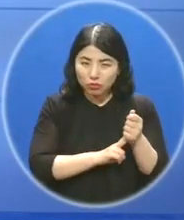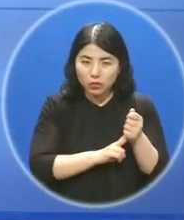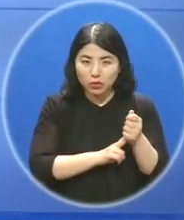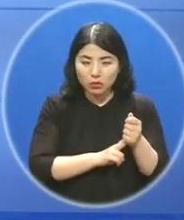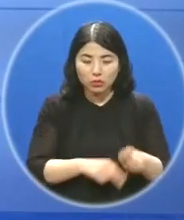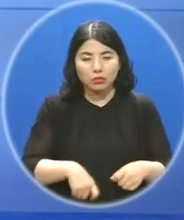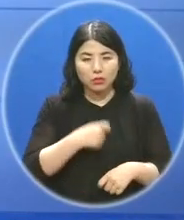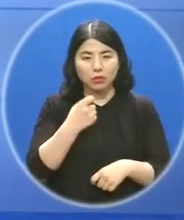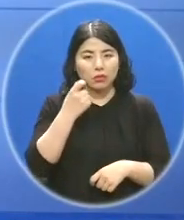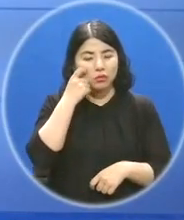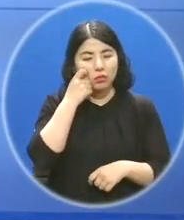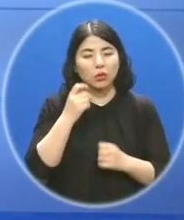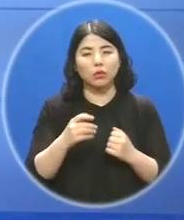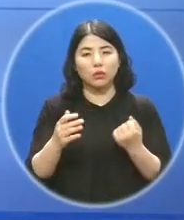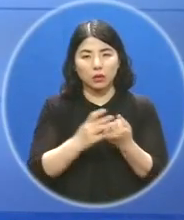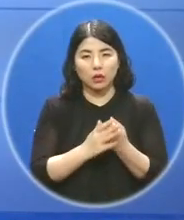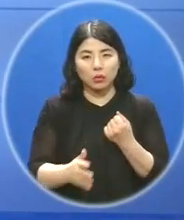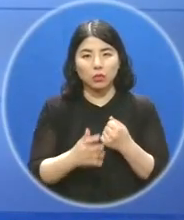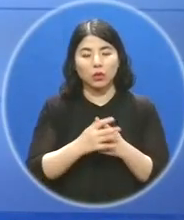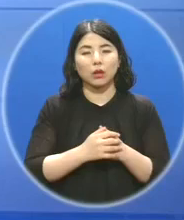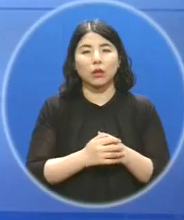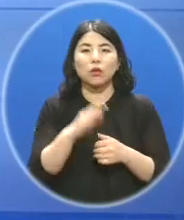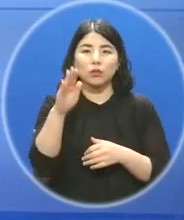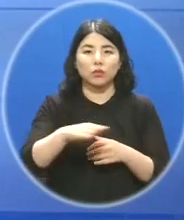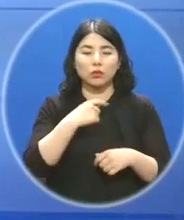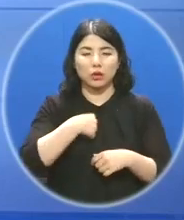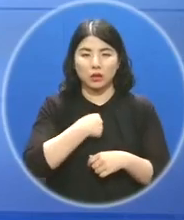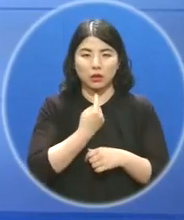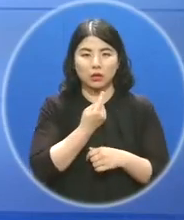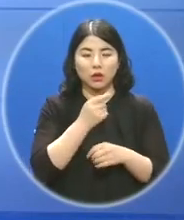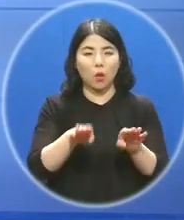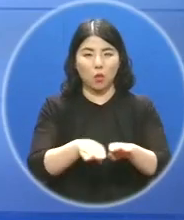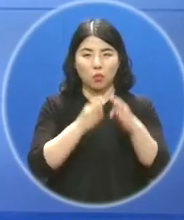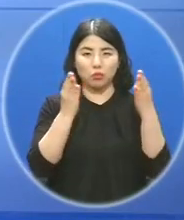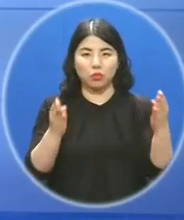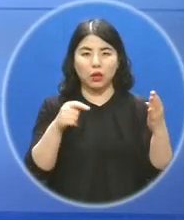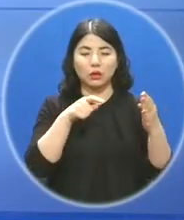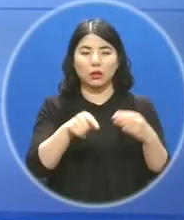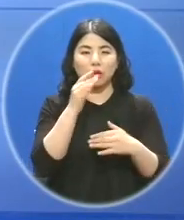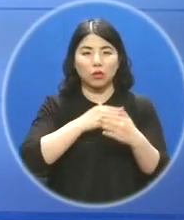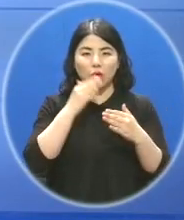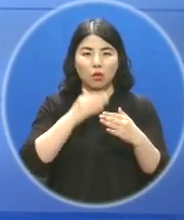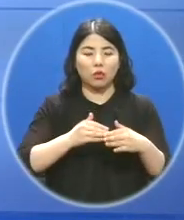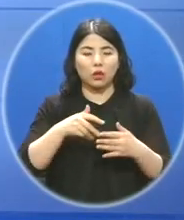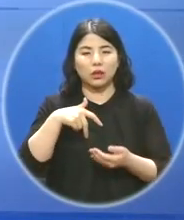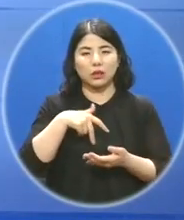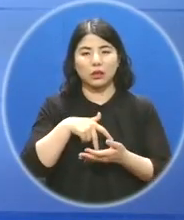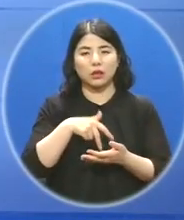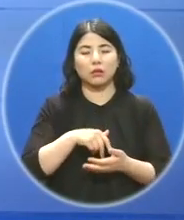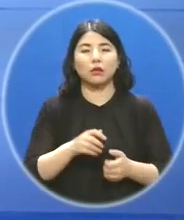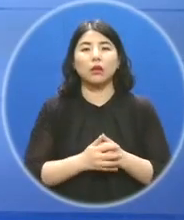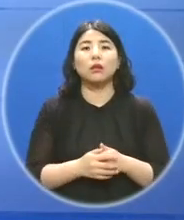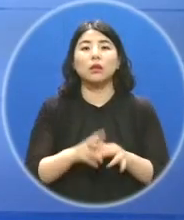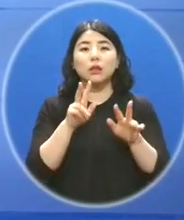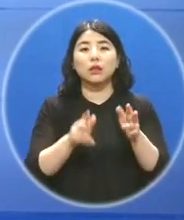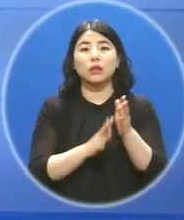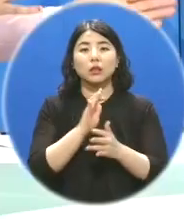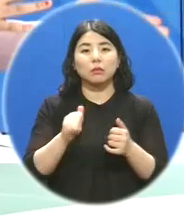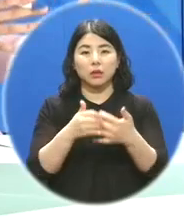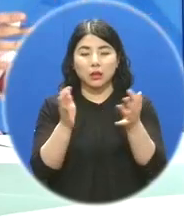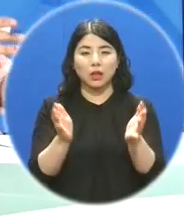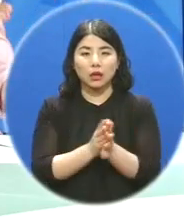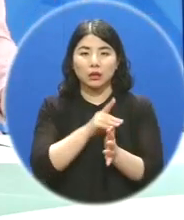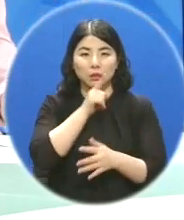않습니다. 사실은. 그럴 바에는 오히려 우리 스스로가 먼저 오픈하고 가는 것들이 오히려 공인으로서의 자세이기도 하죠. 그럼 지금